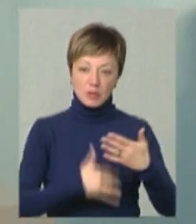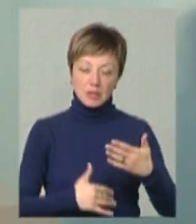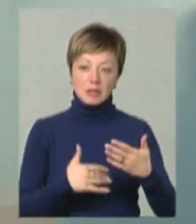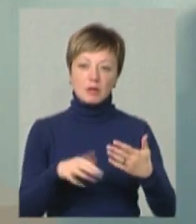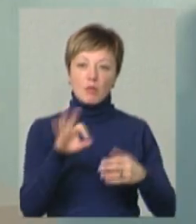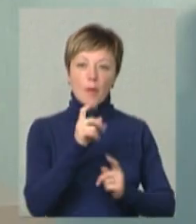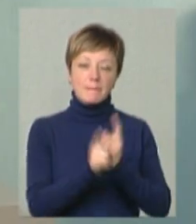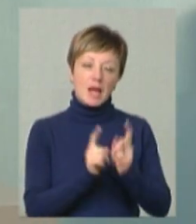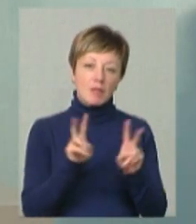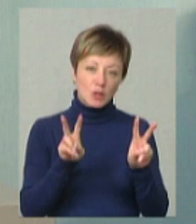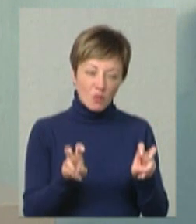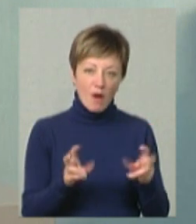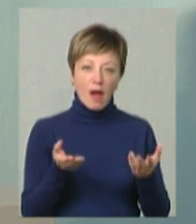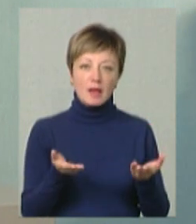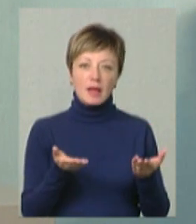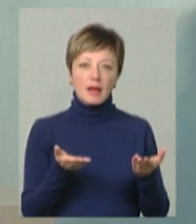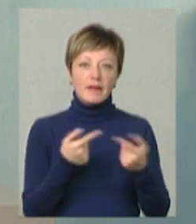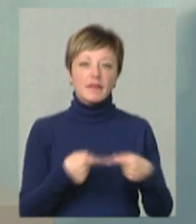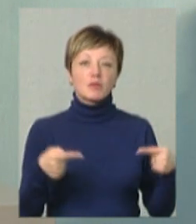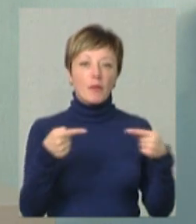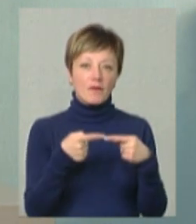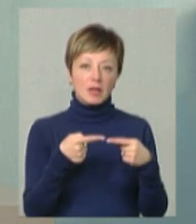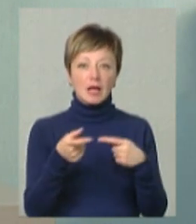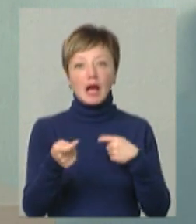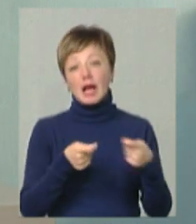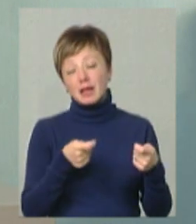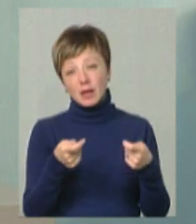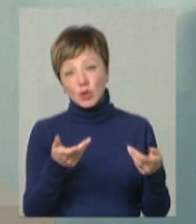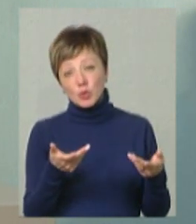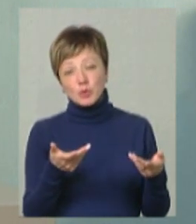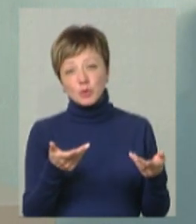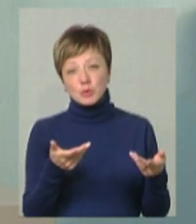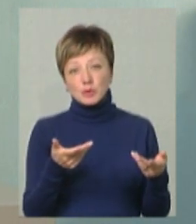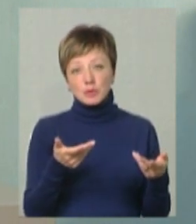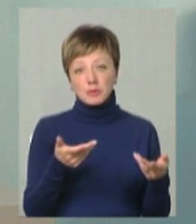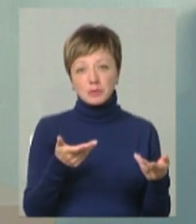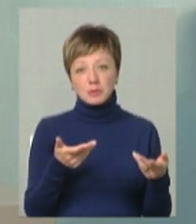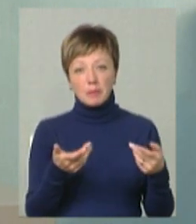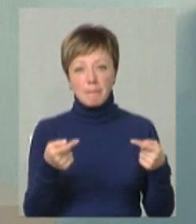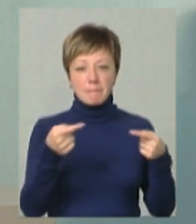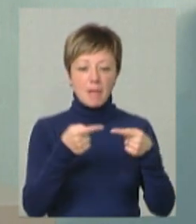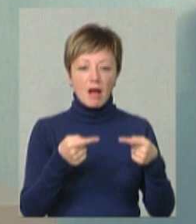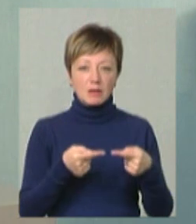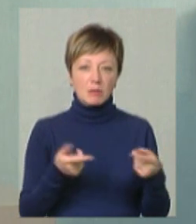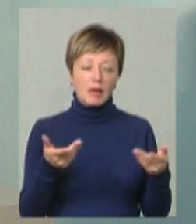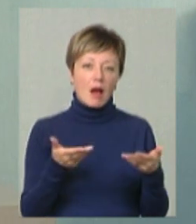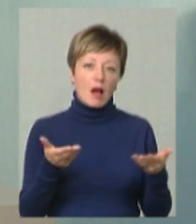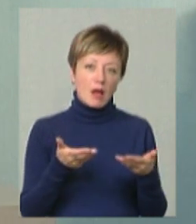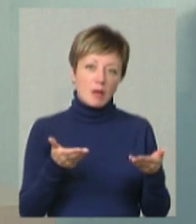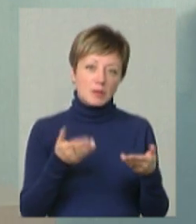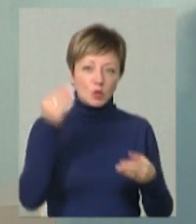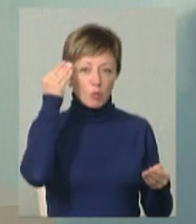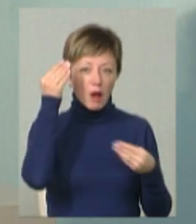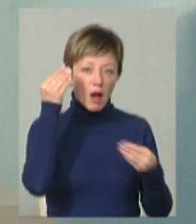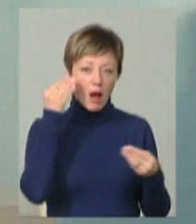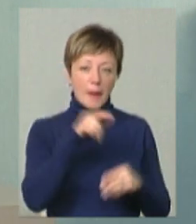про перейменування, і, відповідно, керуються певними якимись